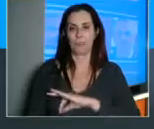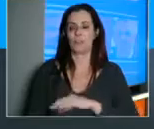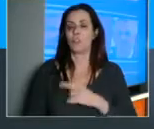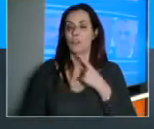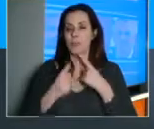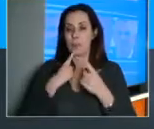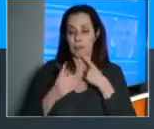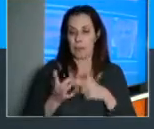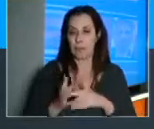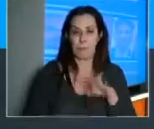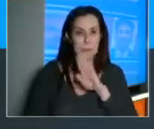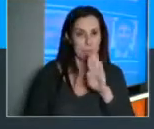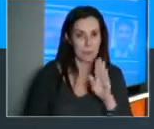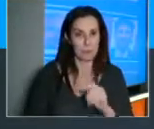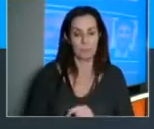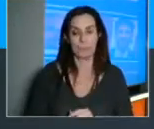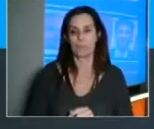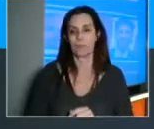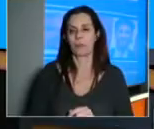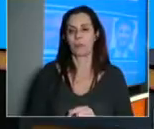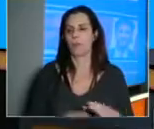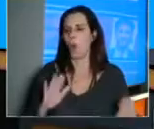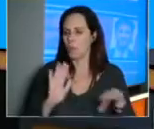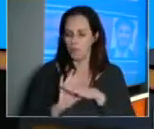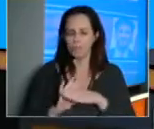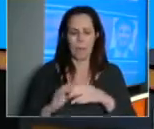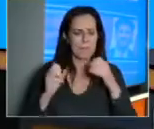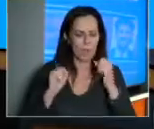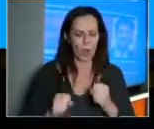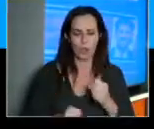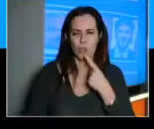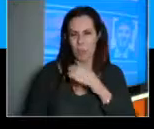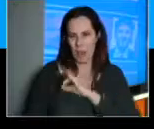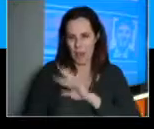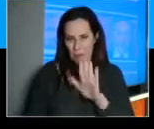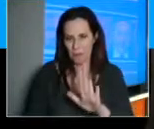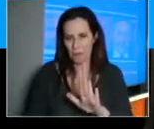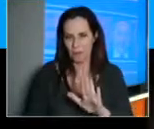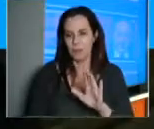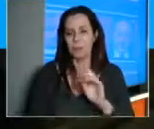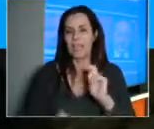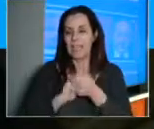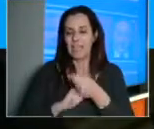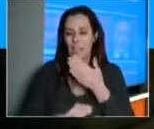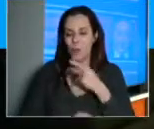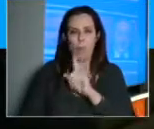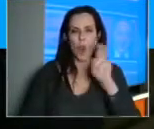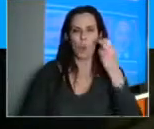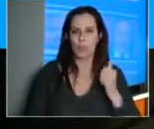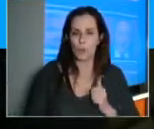מסע ומתן עם ראש הממשלה נתניהו, על אולטימטומים ועל תיק הביטחון וכו'. ואני אומר לליברמן, גיור ולא